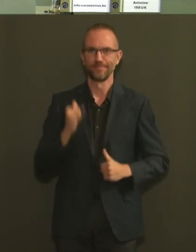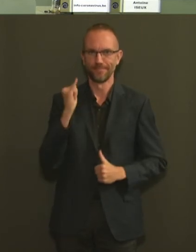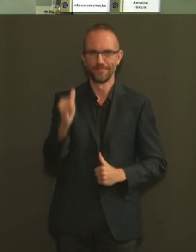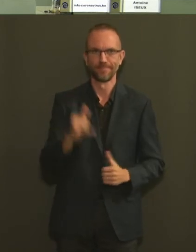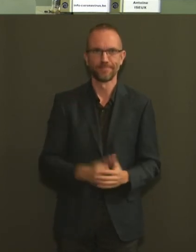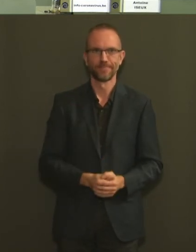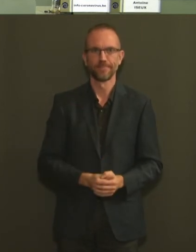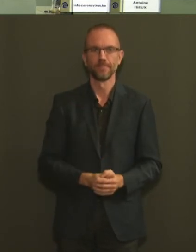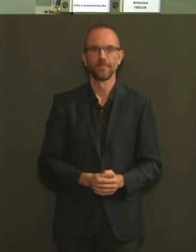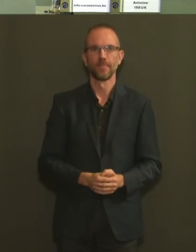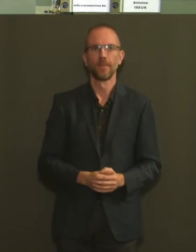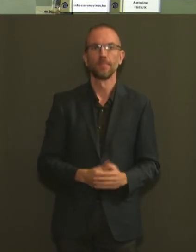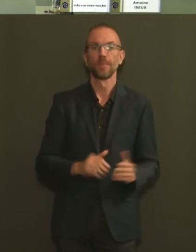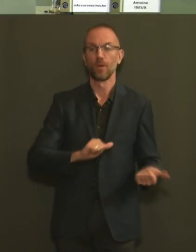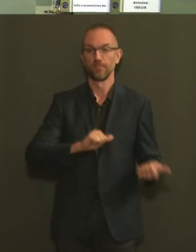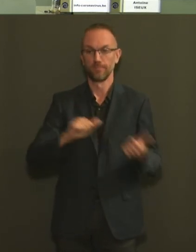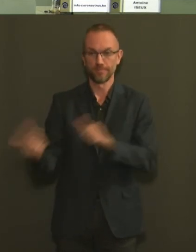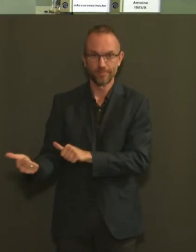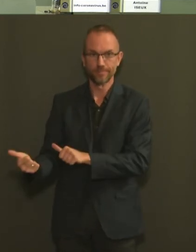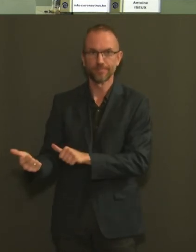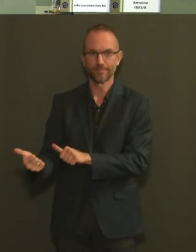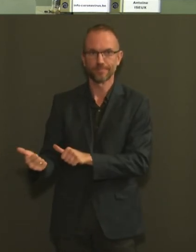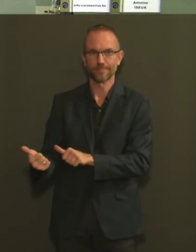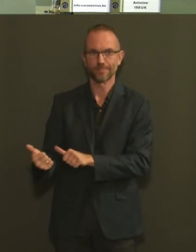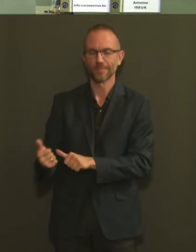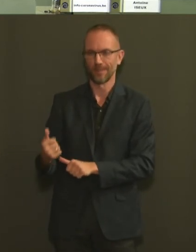différentes questions reçues par la presse